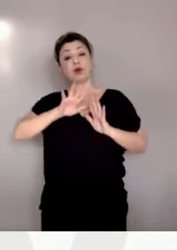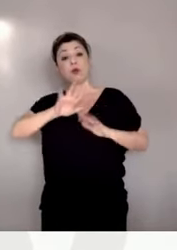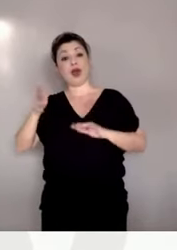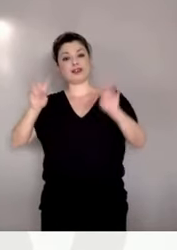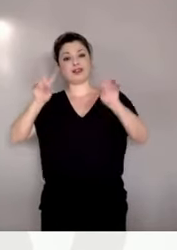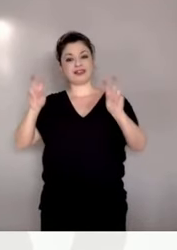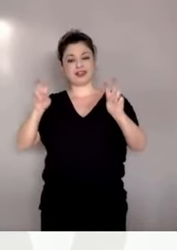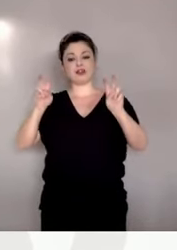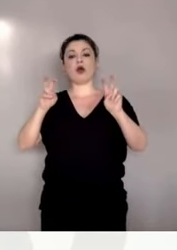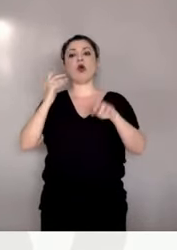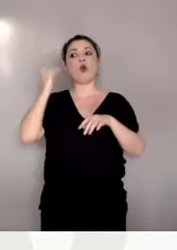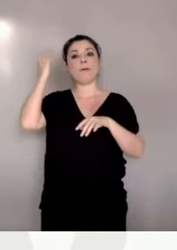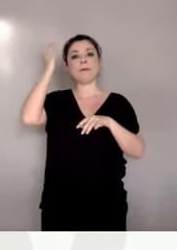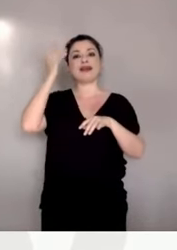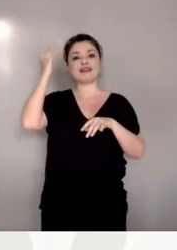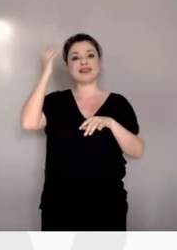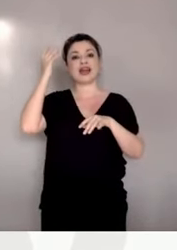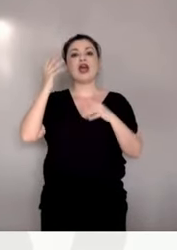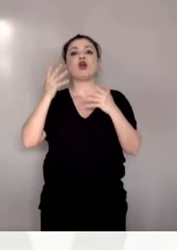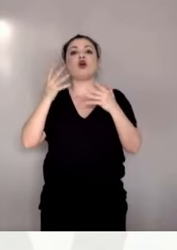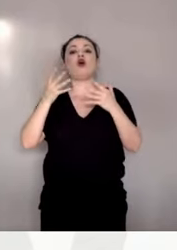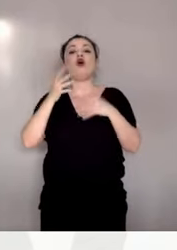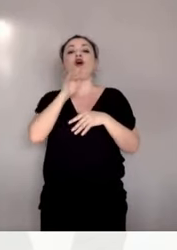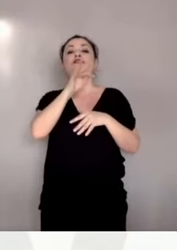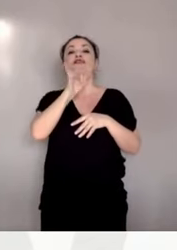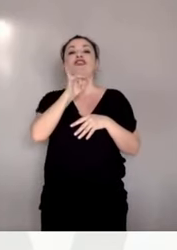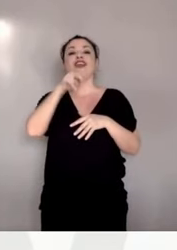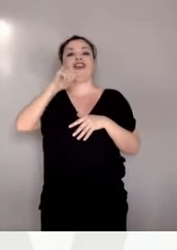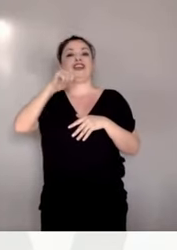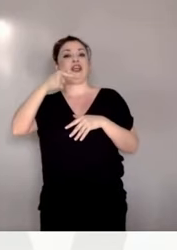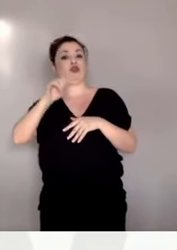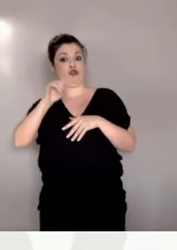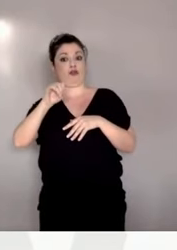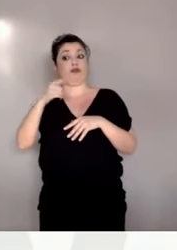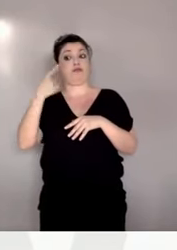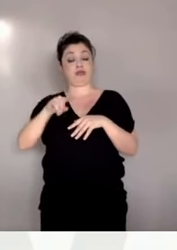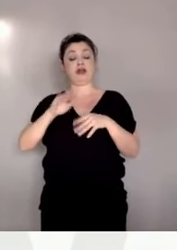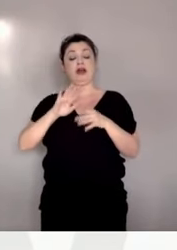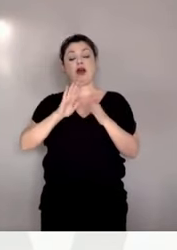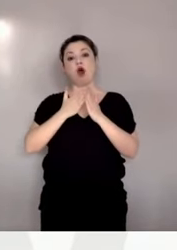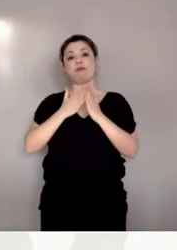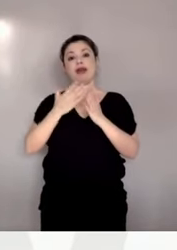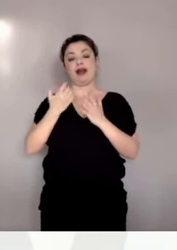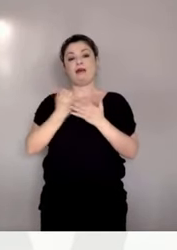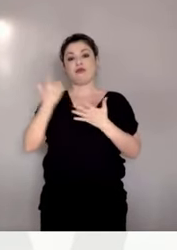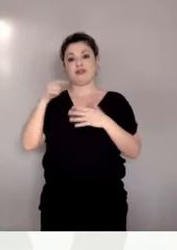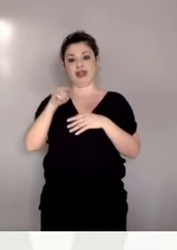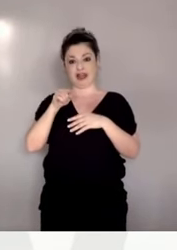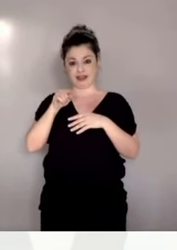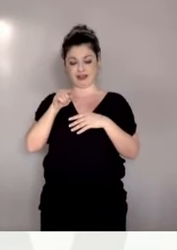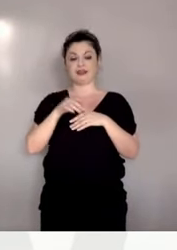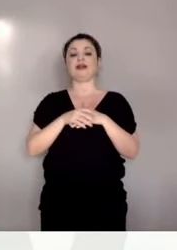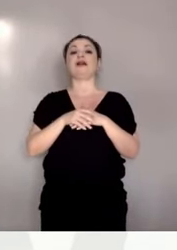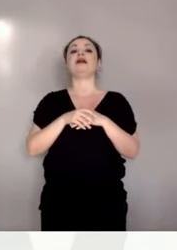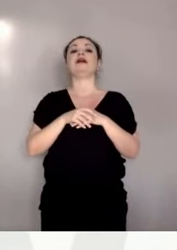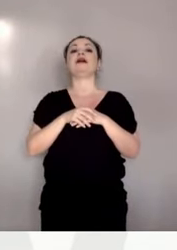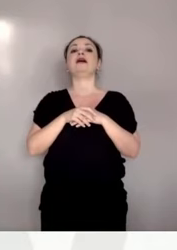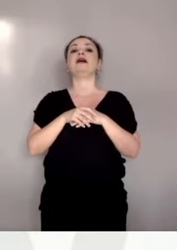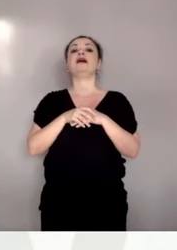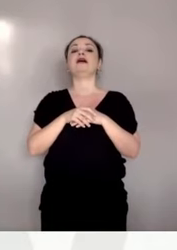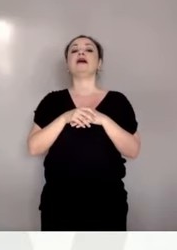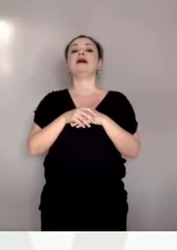ha segnato il cammino di pensiero di Jean-Luc Nancy, e attraverso